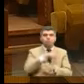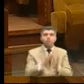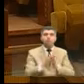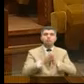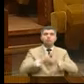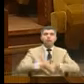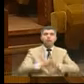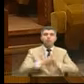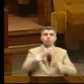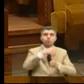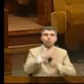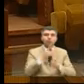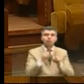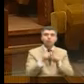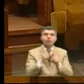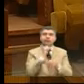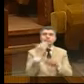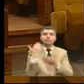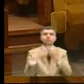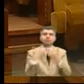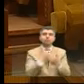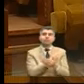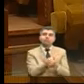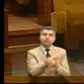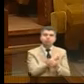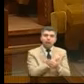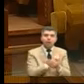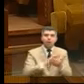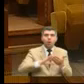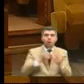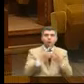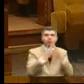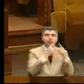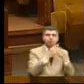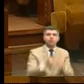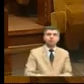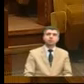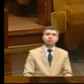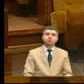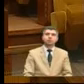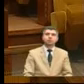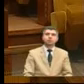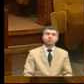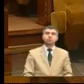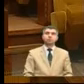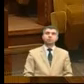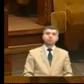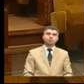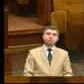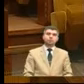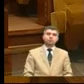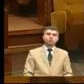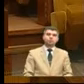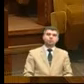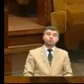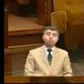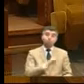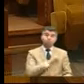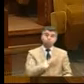البواخر ديال كوماناف وديال الشركات ديال ماسترال اللي كان كيجيو لبلينسا البوليس كيمشيو